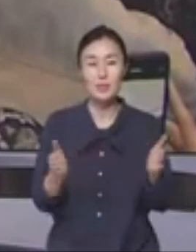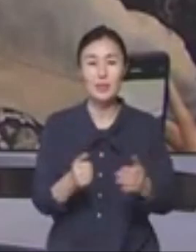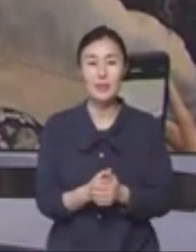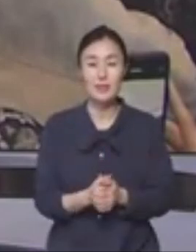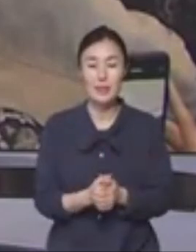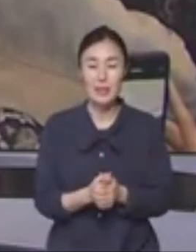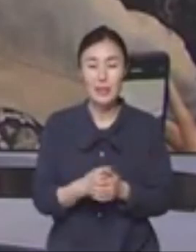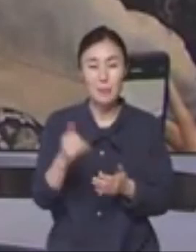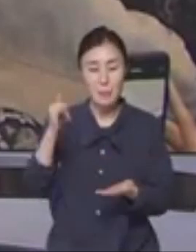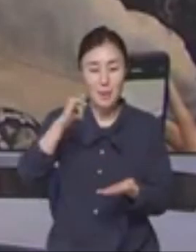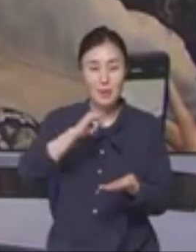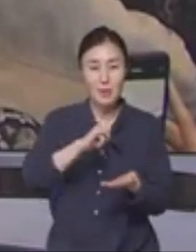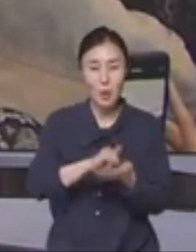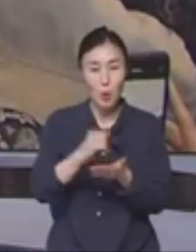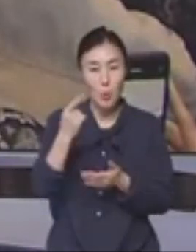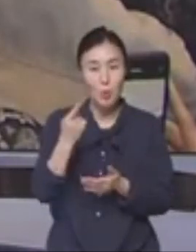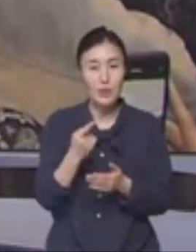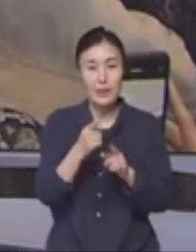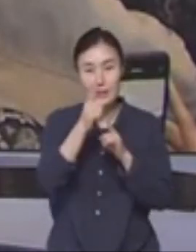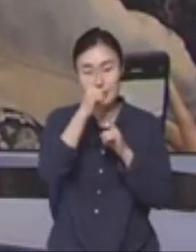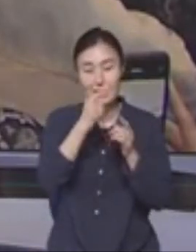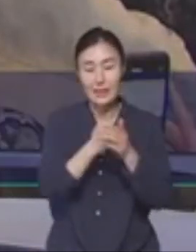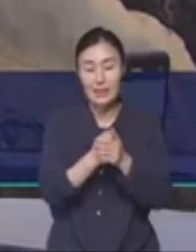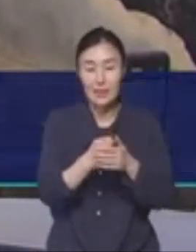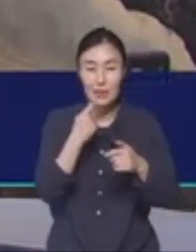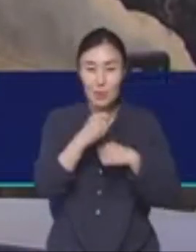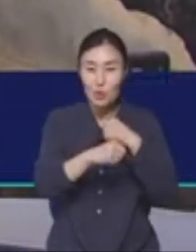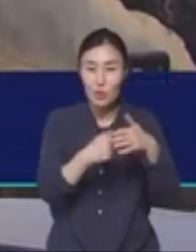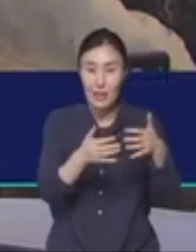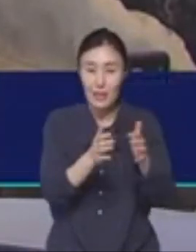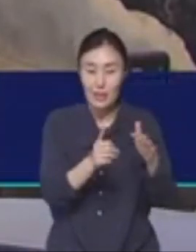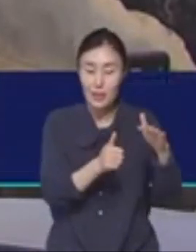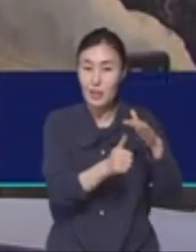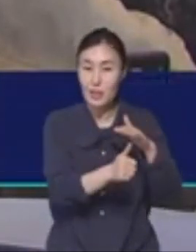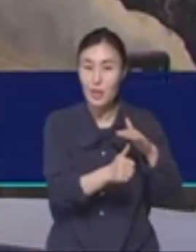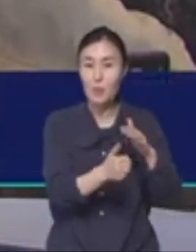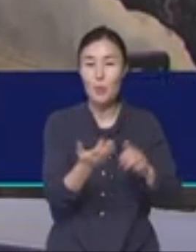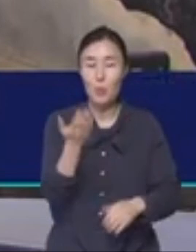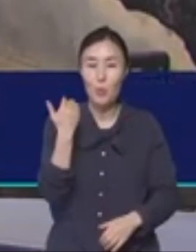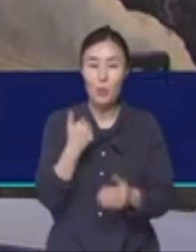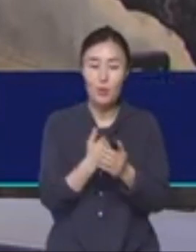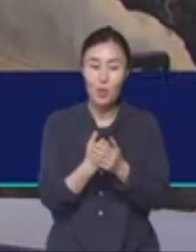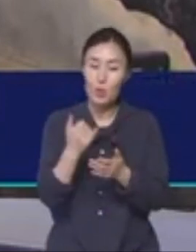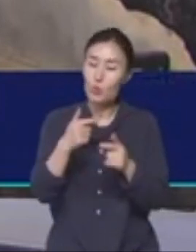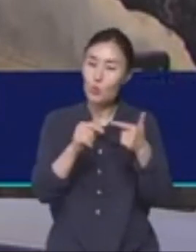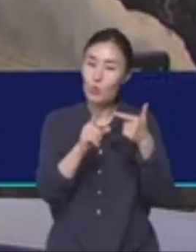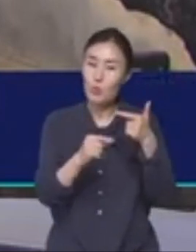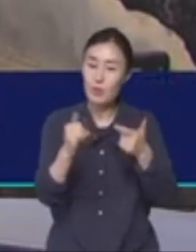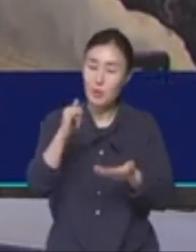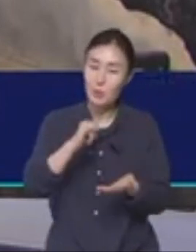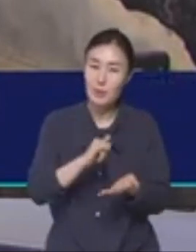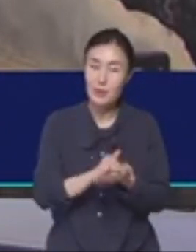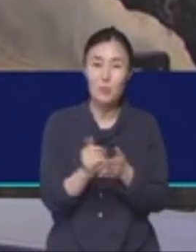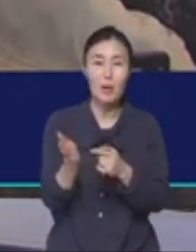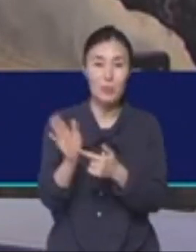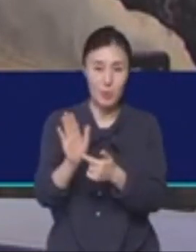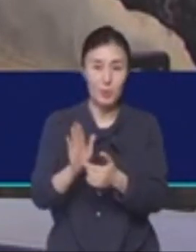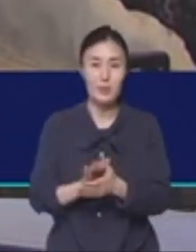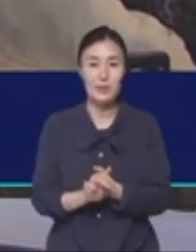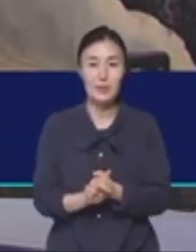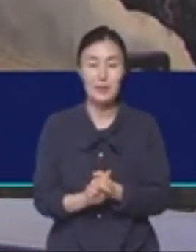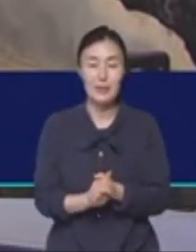조기 귀국설이 불 꺼졌던 이낙연 전 더불어민주당 대표가 예정대로 오는 6월 귀국하겠다는 뜻을 전했습니다